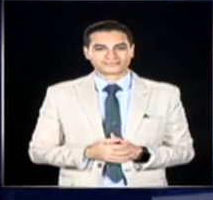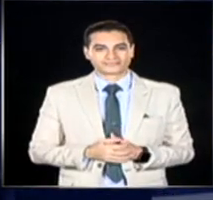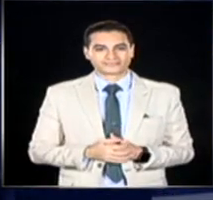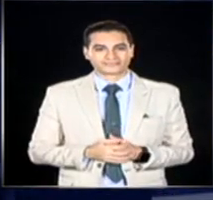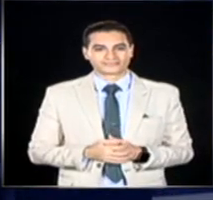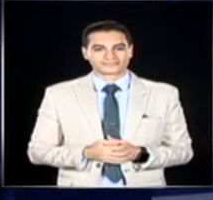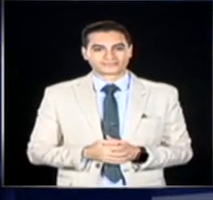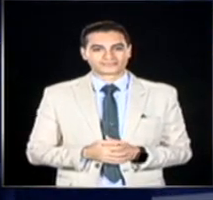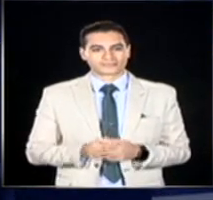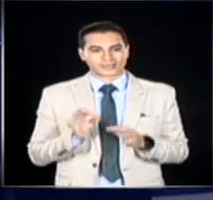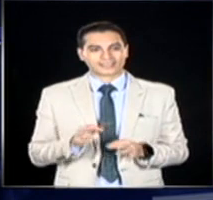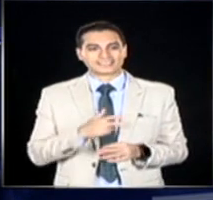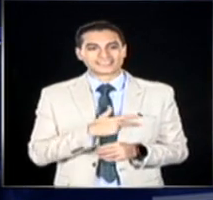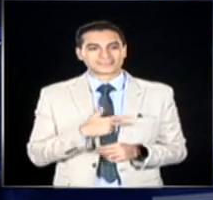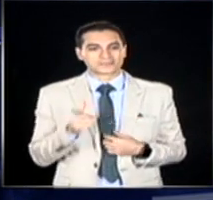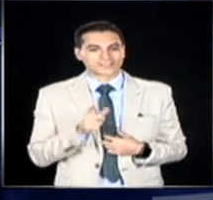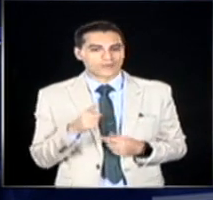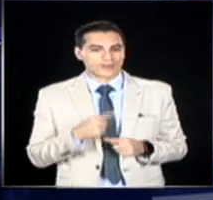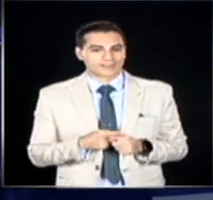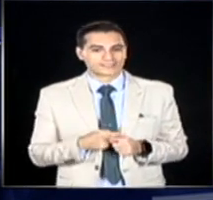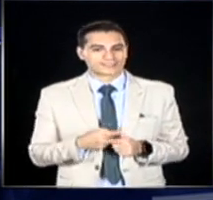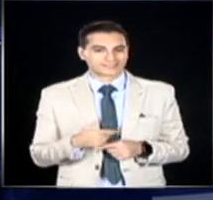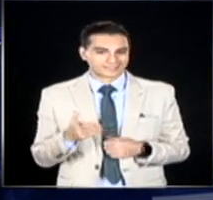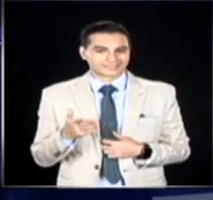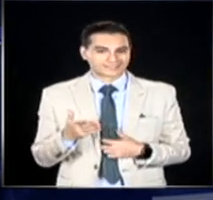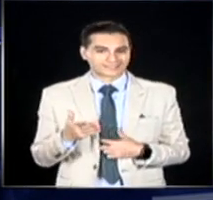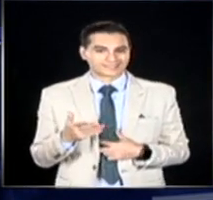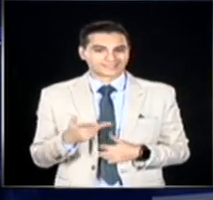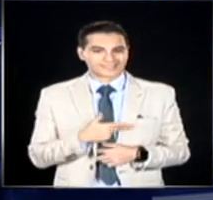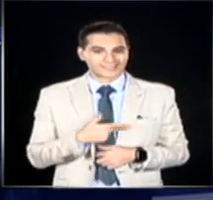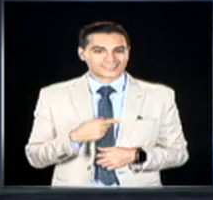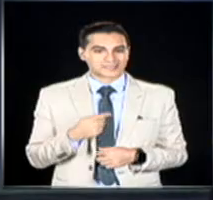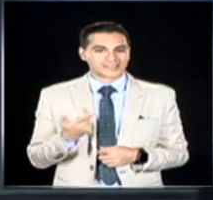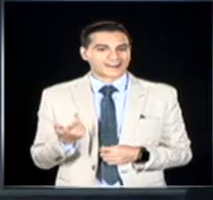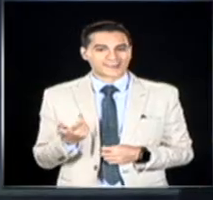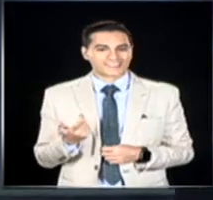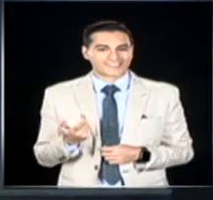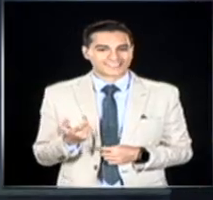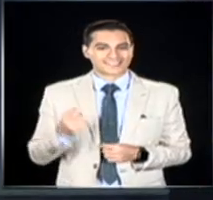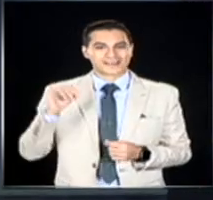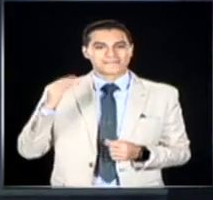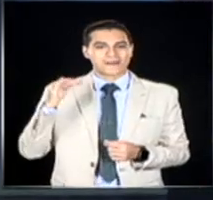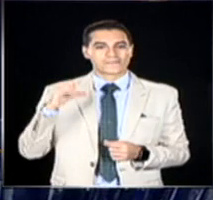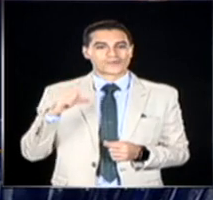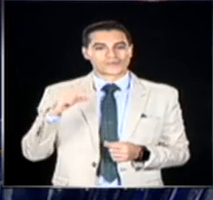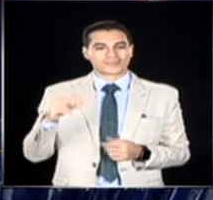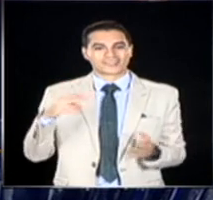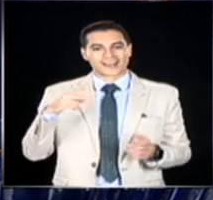اتأكد بس إن اسمك مكتوب. إيه ده؟ اسمك راح فين؟ محمود عبد